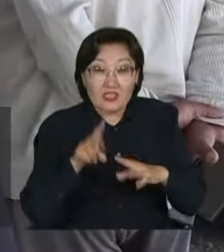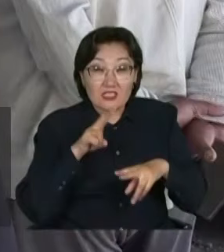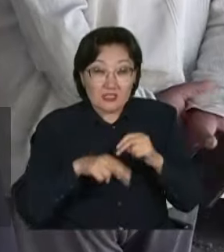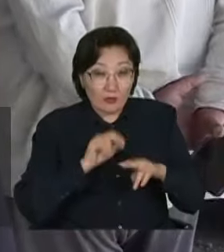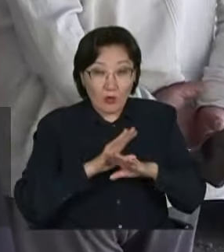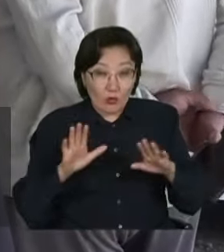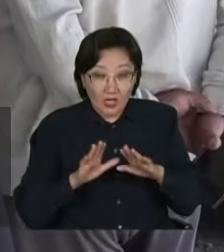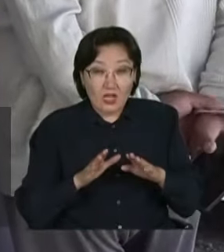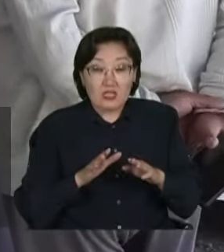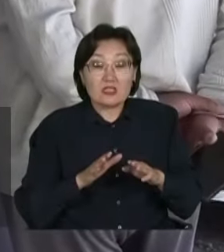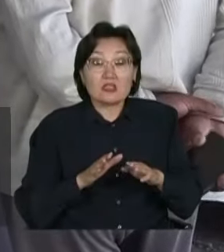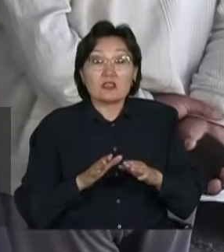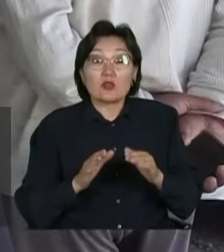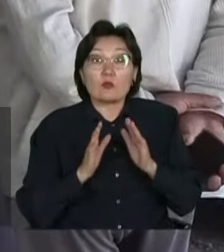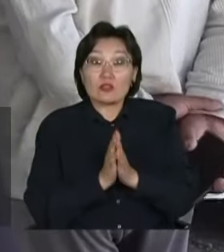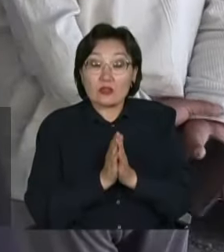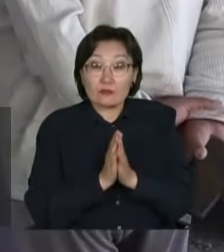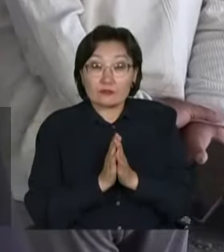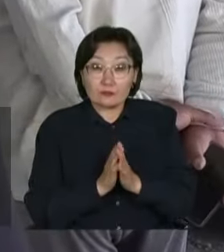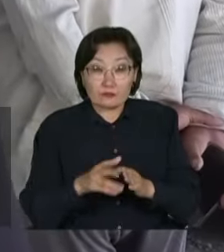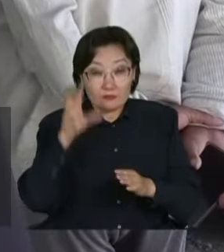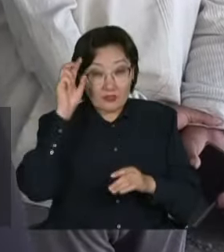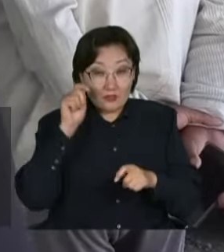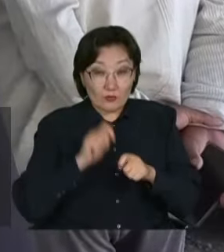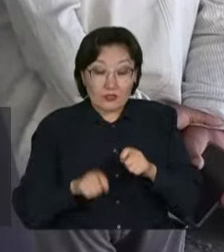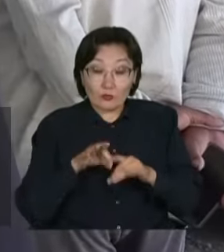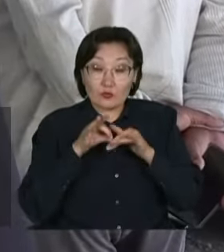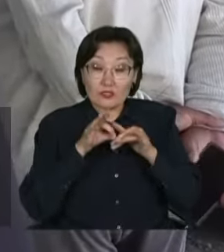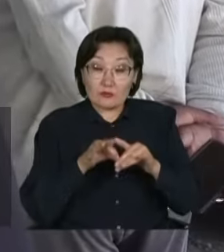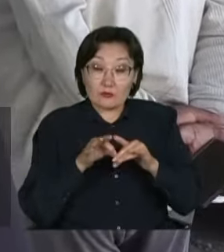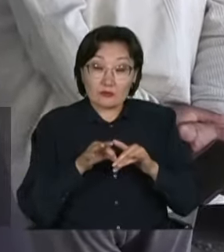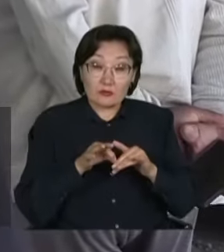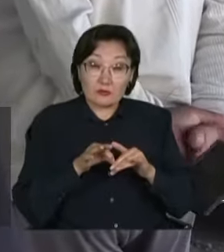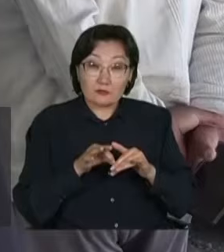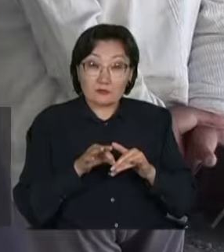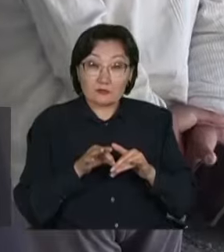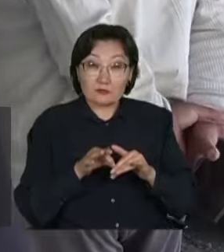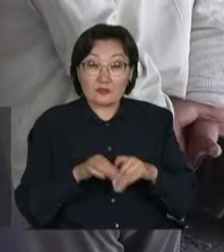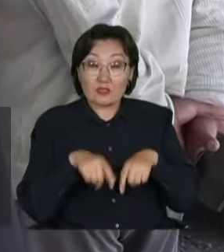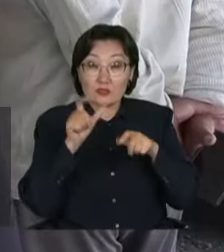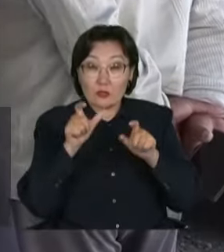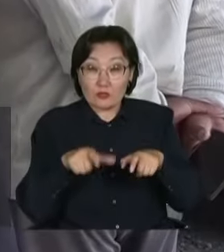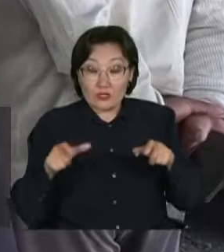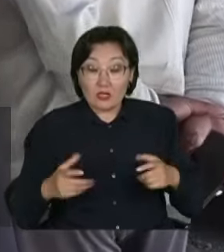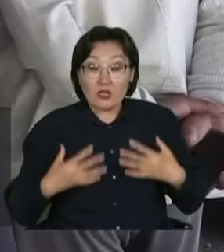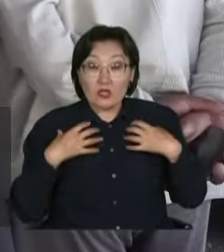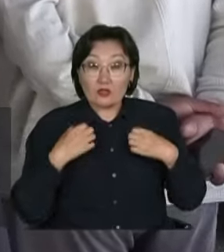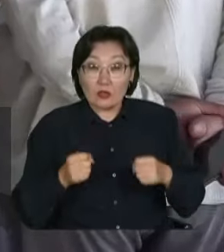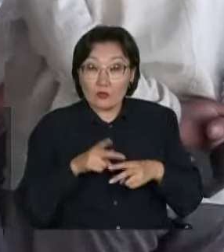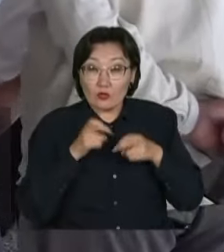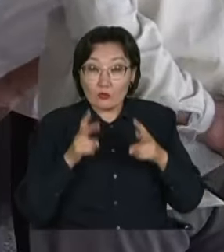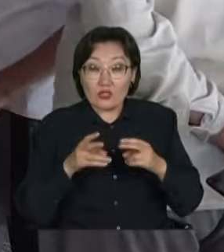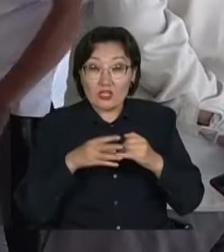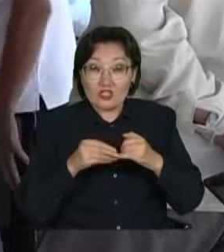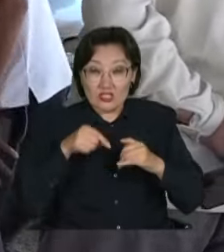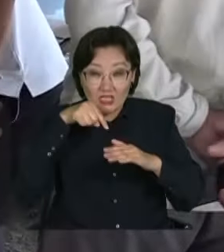трубалар болғандықтан ол мемлекеттік сараптамадан өткізген, ол былай айтқанда тұрғынның денсаулығына қауіп төнетін емес. Жер асты